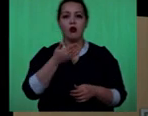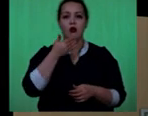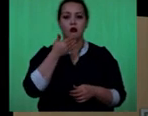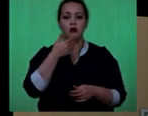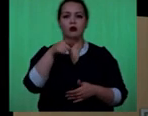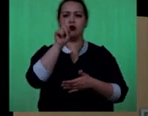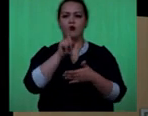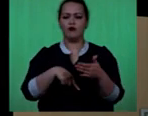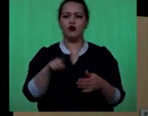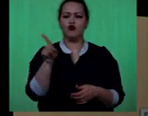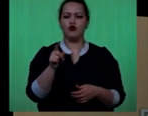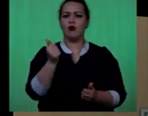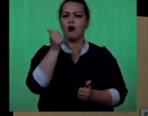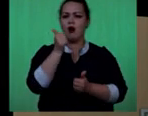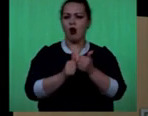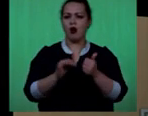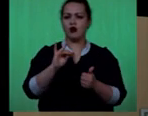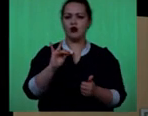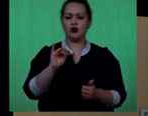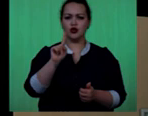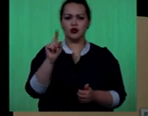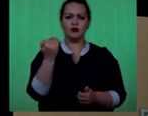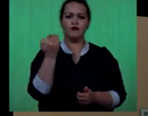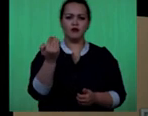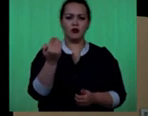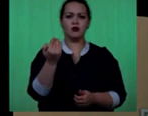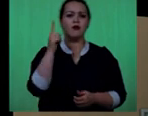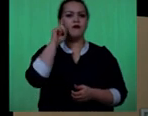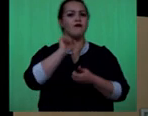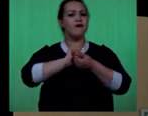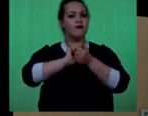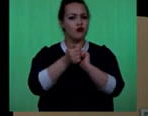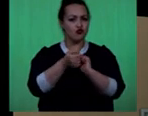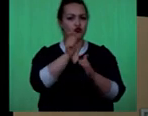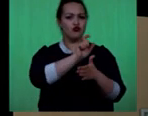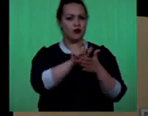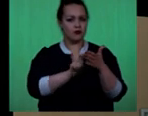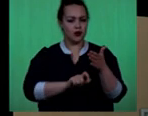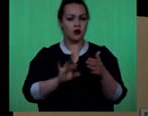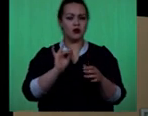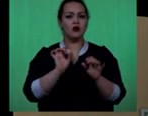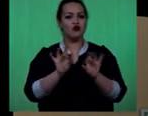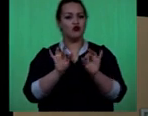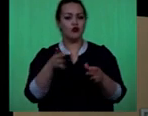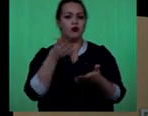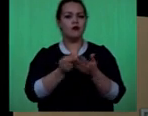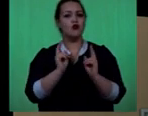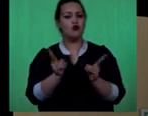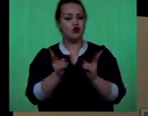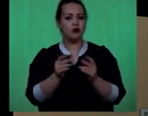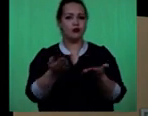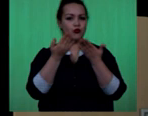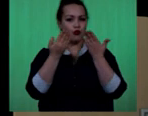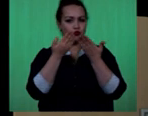уверена что каждый из вас выучил стихотворения и рассказал его своему учителю а мы с вами прочитаем